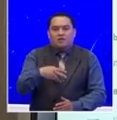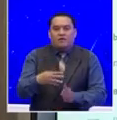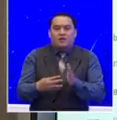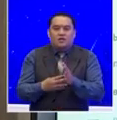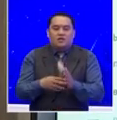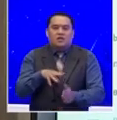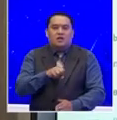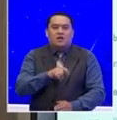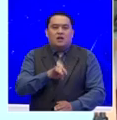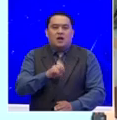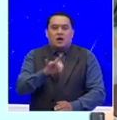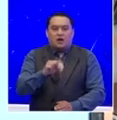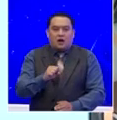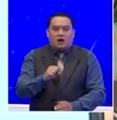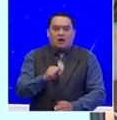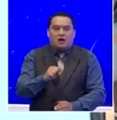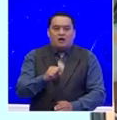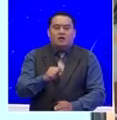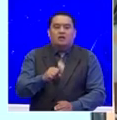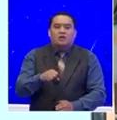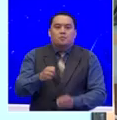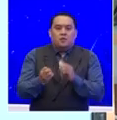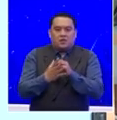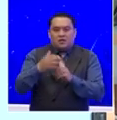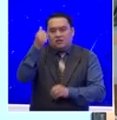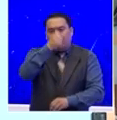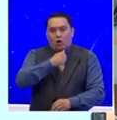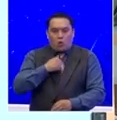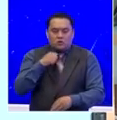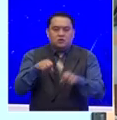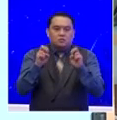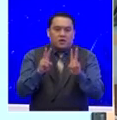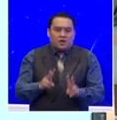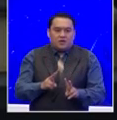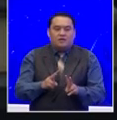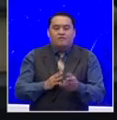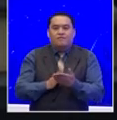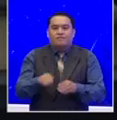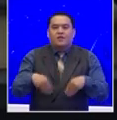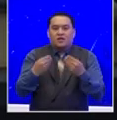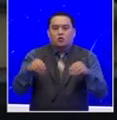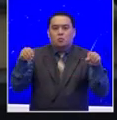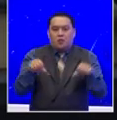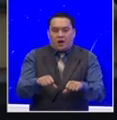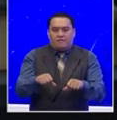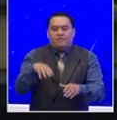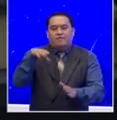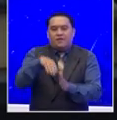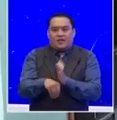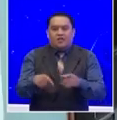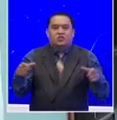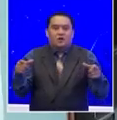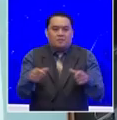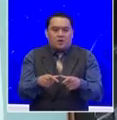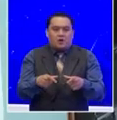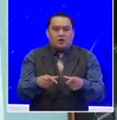29-летняя Диляра Ахмед работает в автоцоне с 2015 года, специалистом в секторе выдачи прав. В связи с введением ЧС